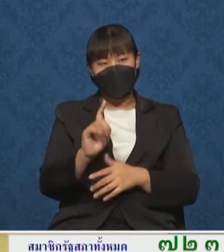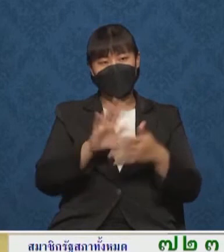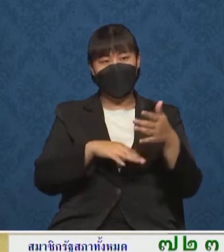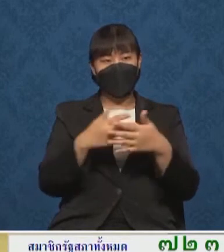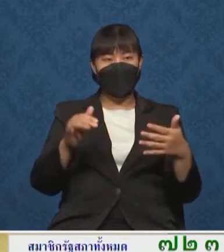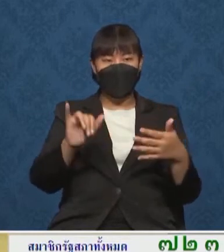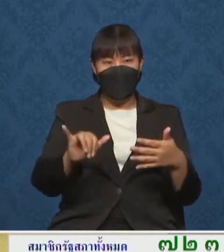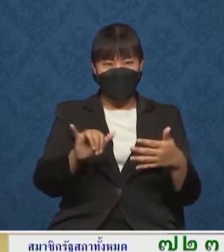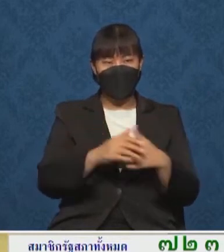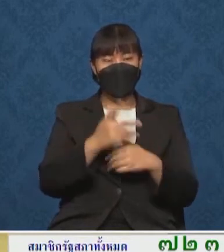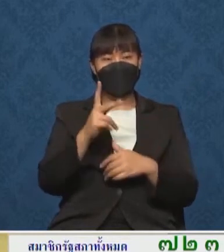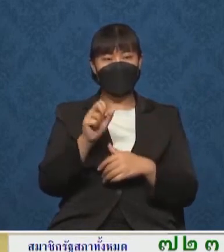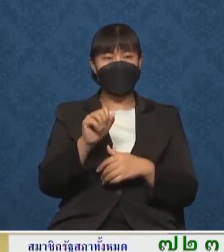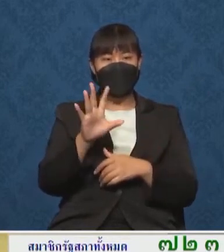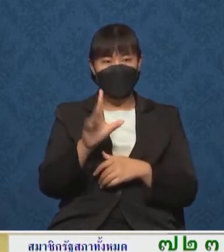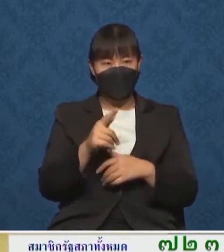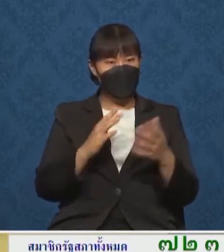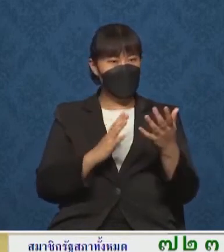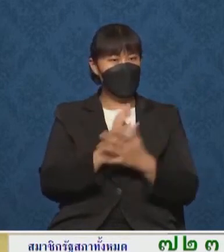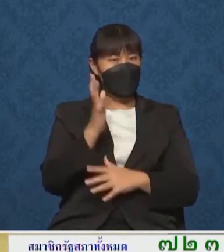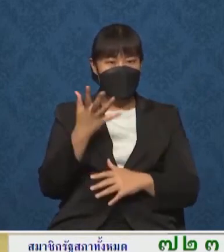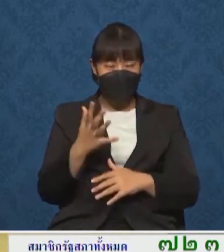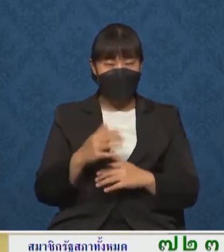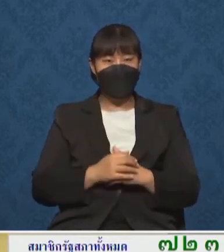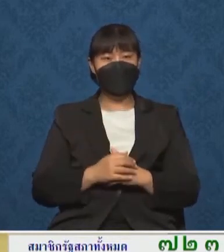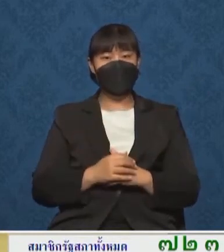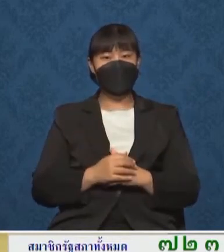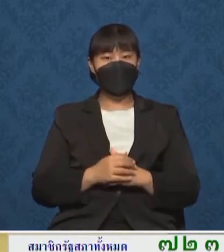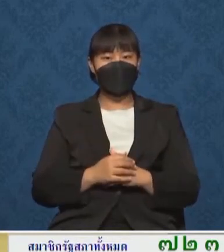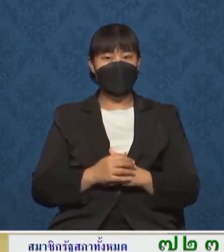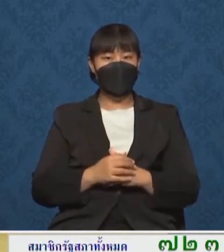าติหรือแผนยุทธศาสตร์คสช.เนี่ยถึงไม่ประสบผลสำเร็จนะครับ